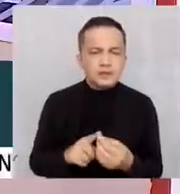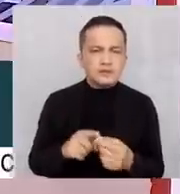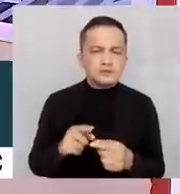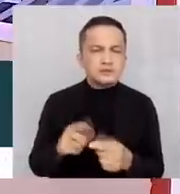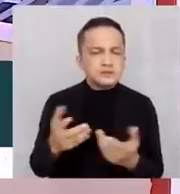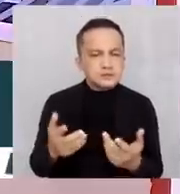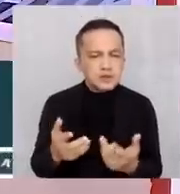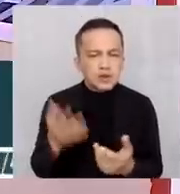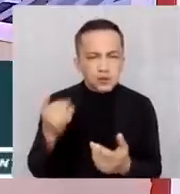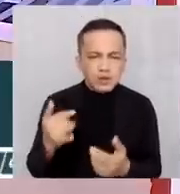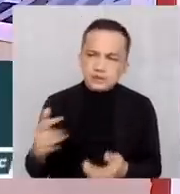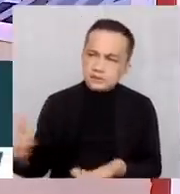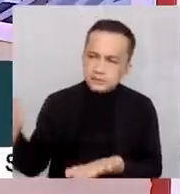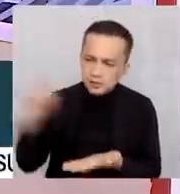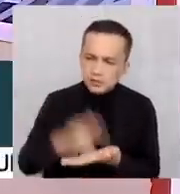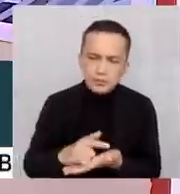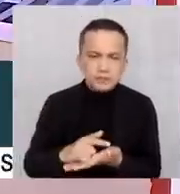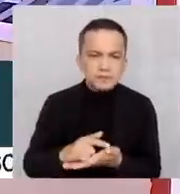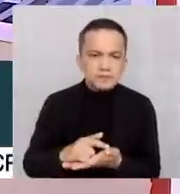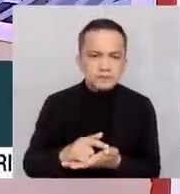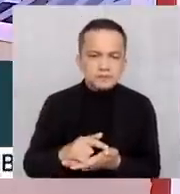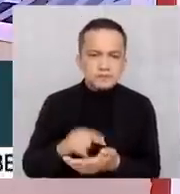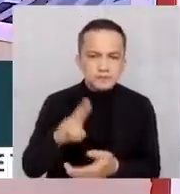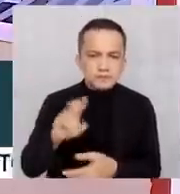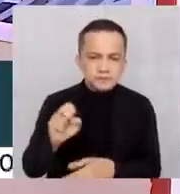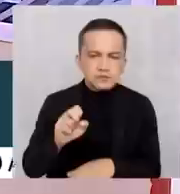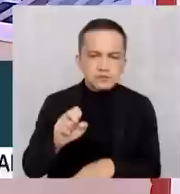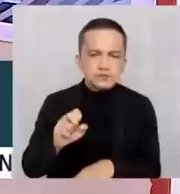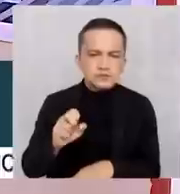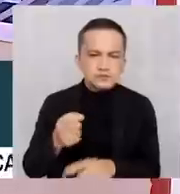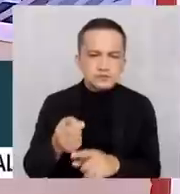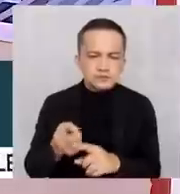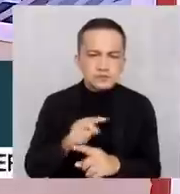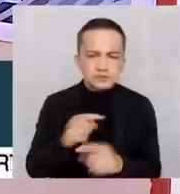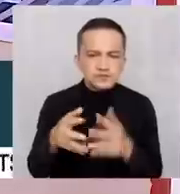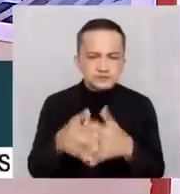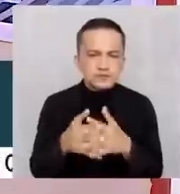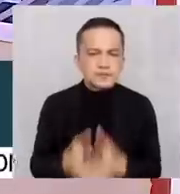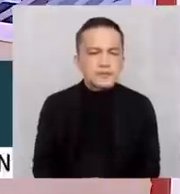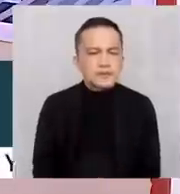bakit nandito itong mga eroplano po na galing sa Estados Unidos?